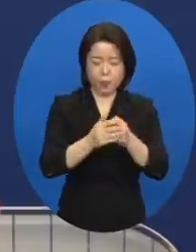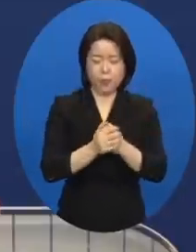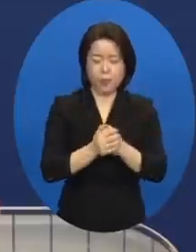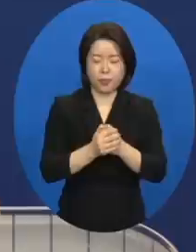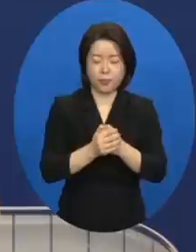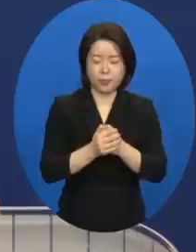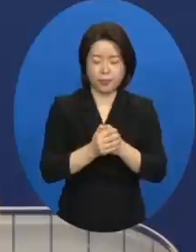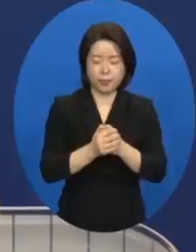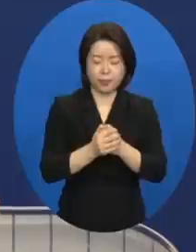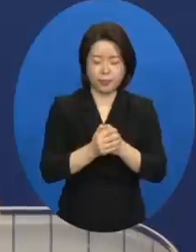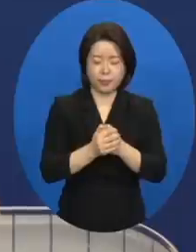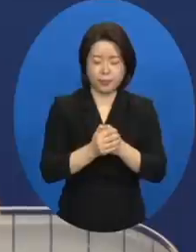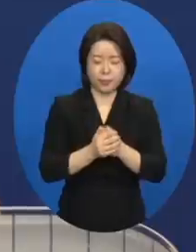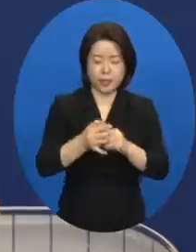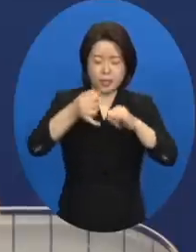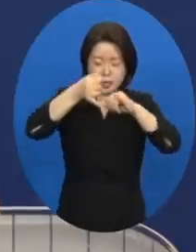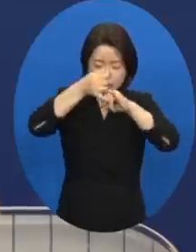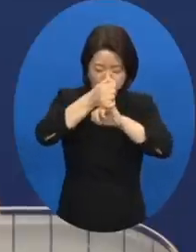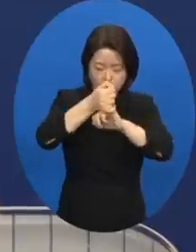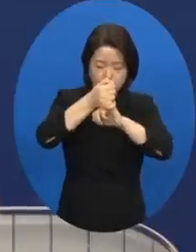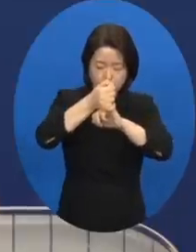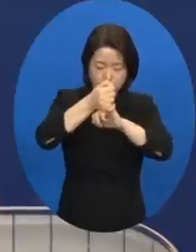현장에서 반드시